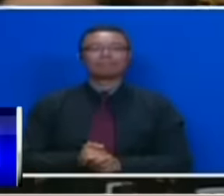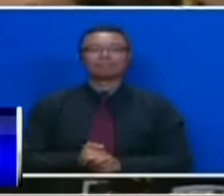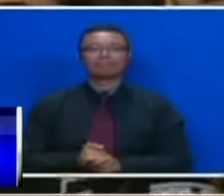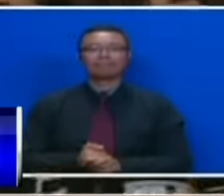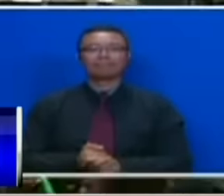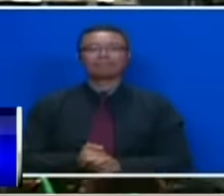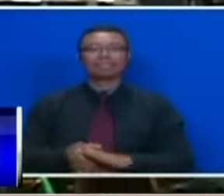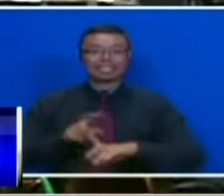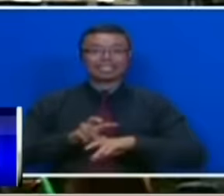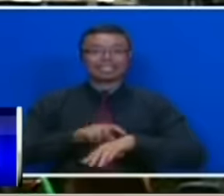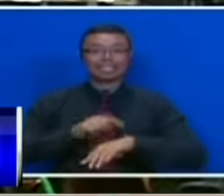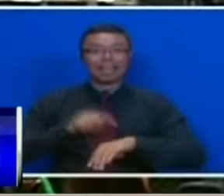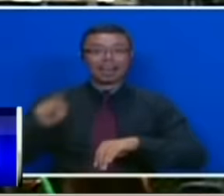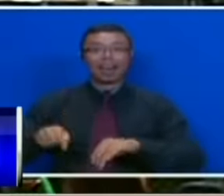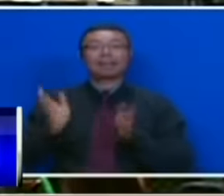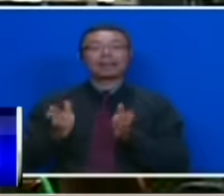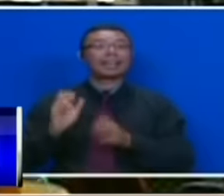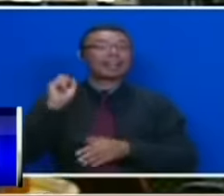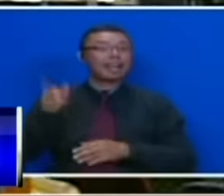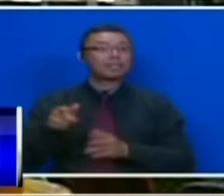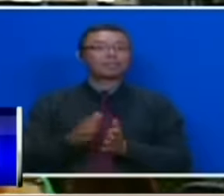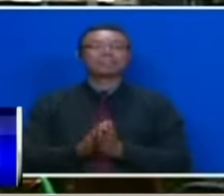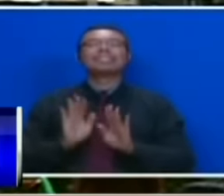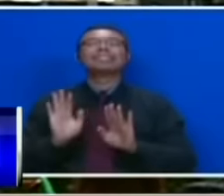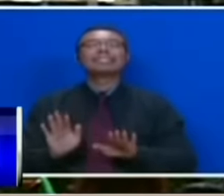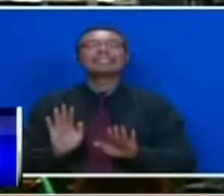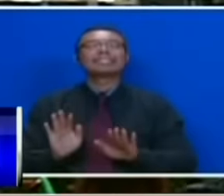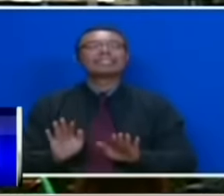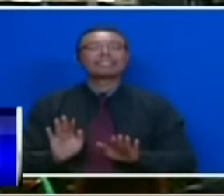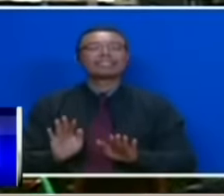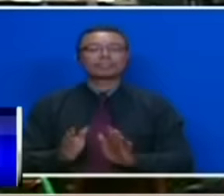Para pendukung, kita masih punya bagian selanjutnya, karena itu